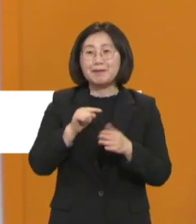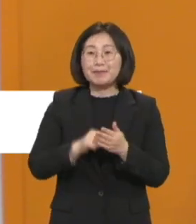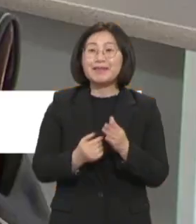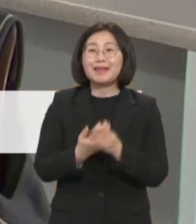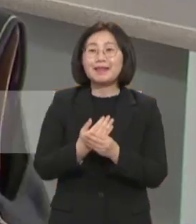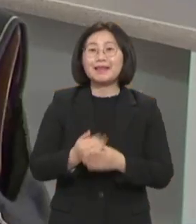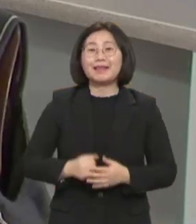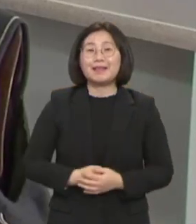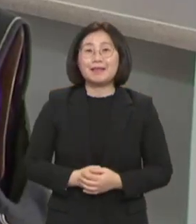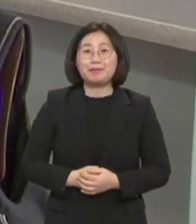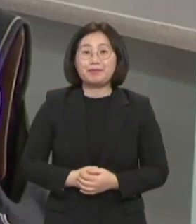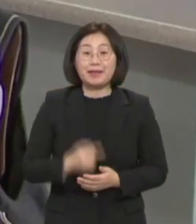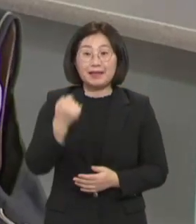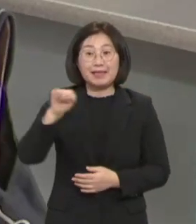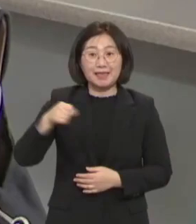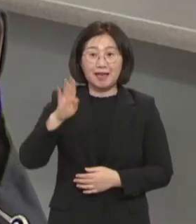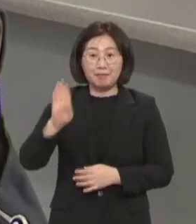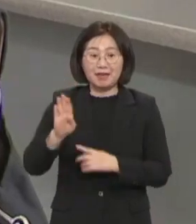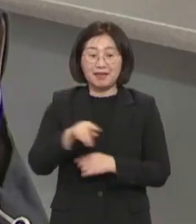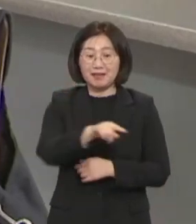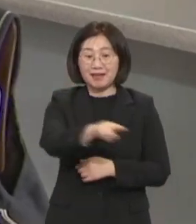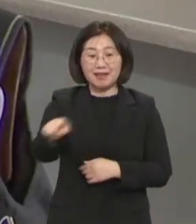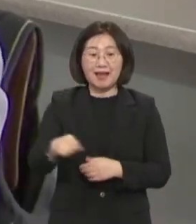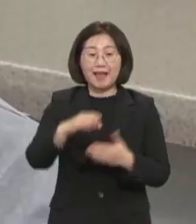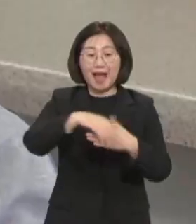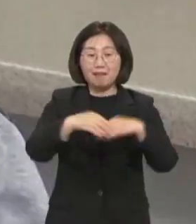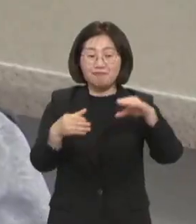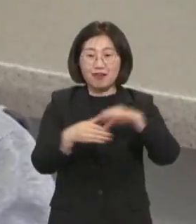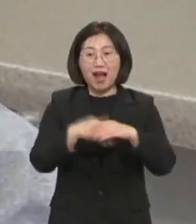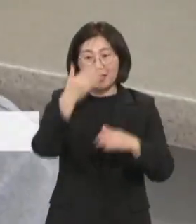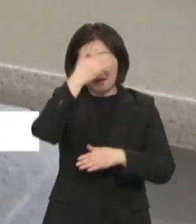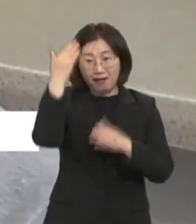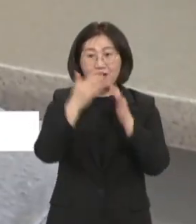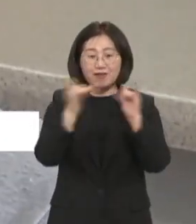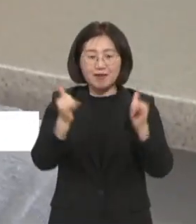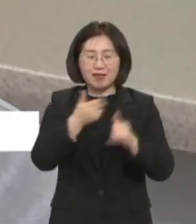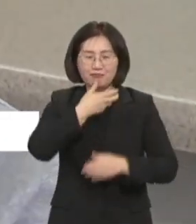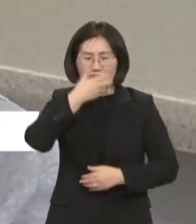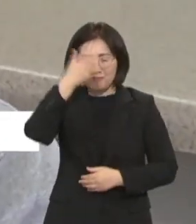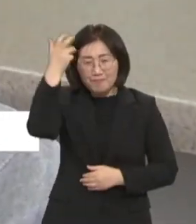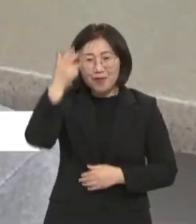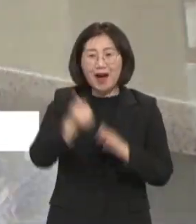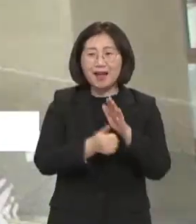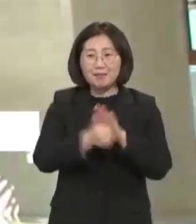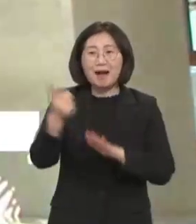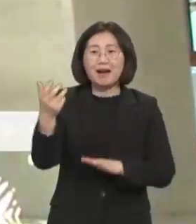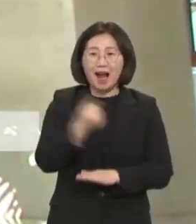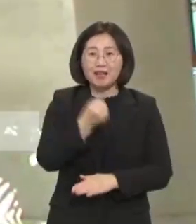같습니다. TJB는 태환 씨와 같은 다문화 가정 청년들이 꿈과 희망을 이어갈